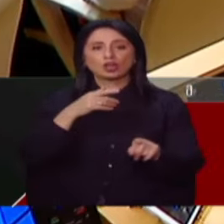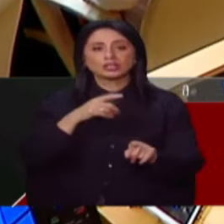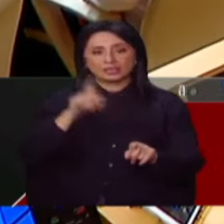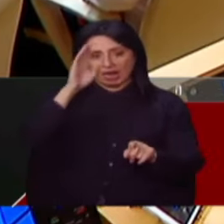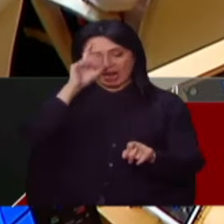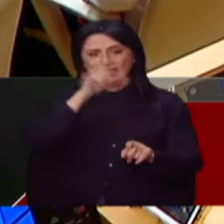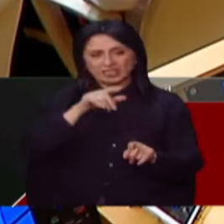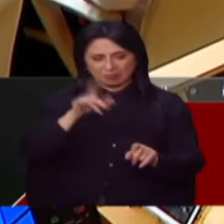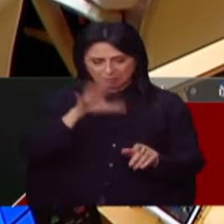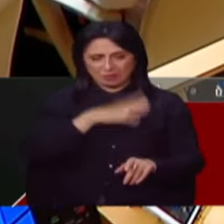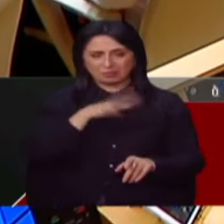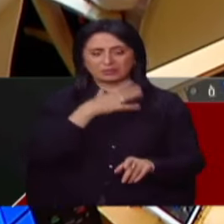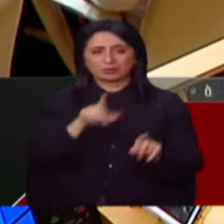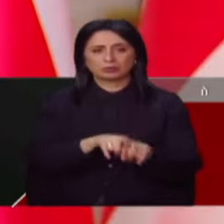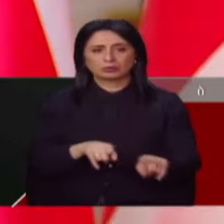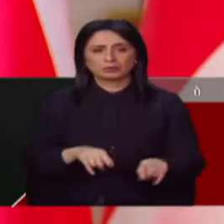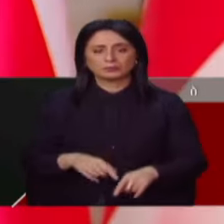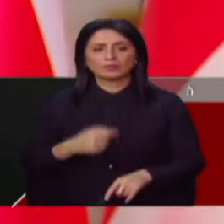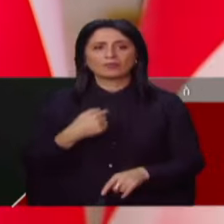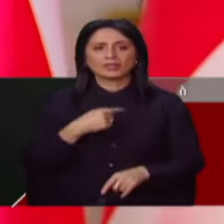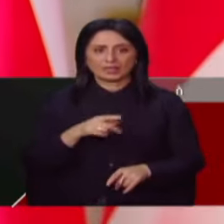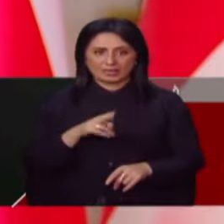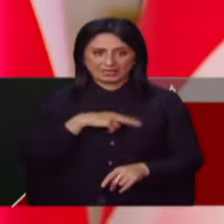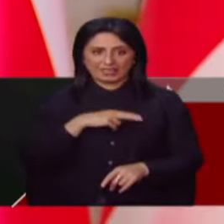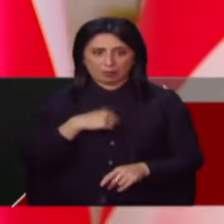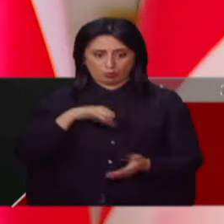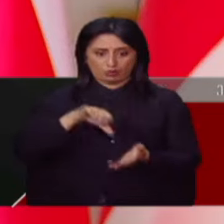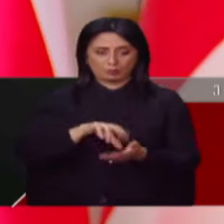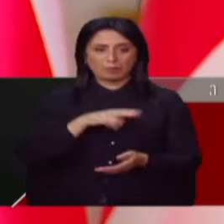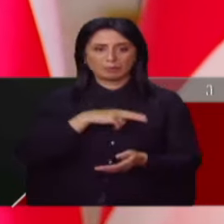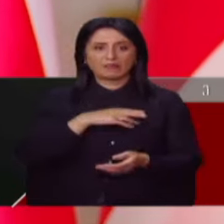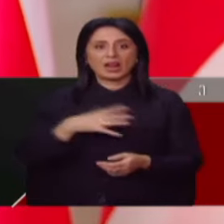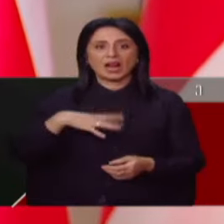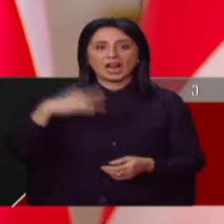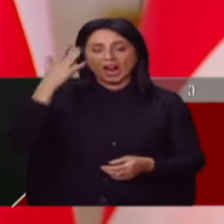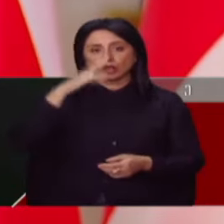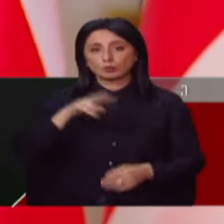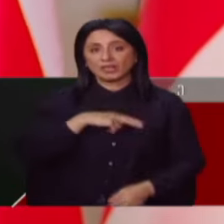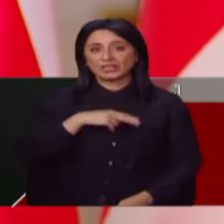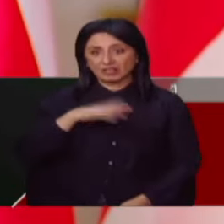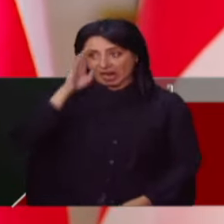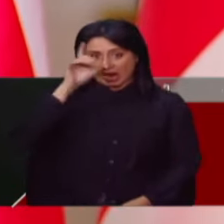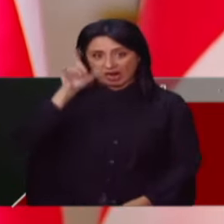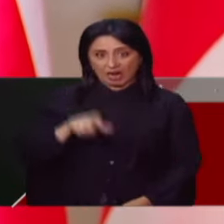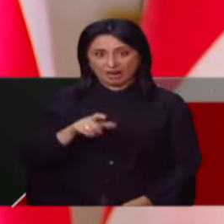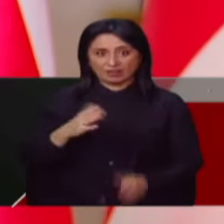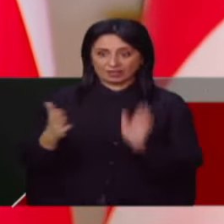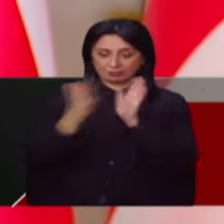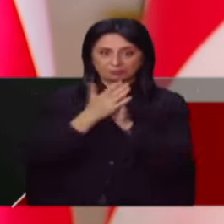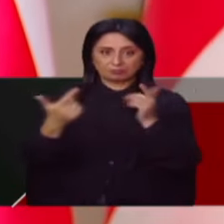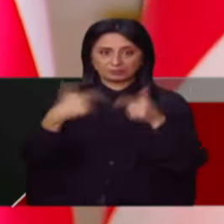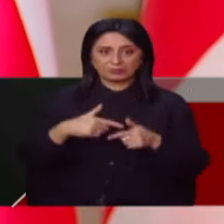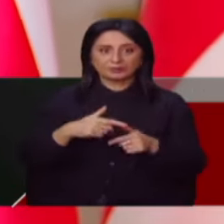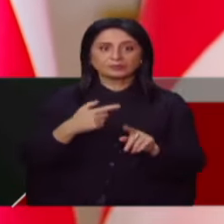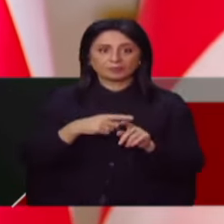კაც დეპუტატებსაც გამოუვლენიათ. მე გახდე დეპუტატი პარლამენტში, რომელსაც ქართული ოცნების დეპუტატი კაცი დამეპირისპირდა